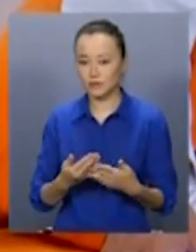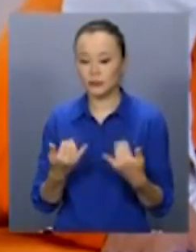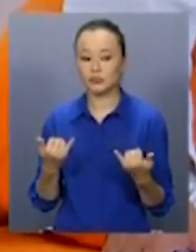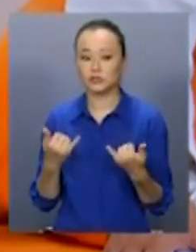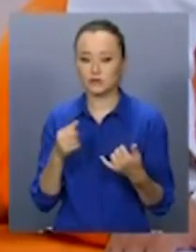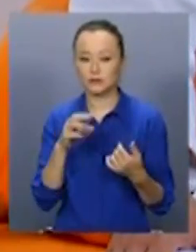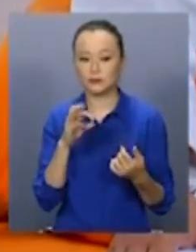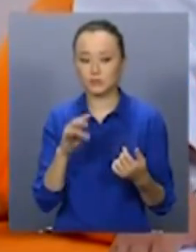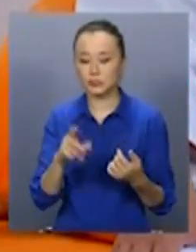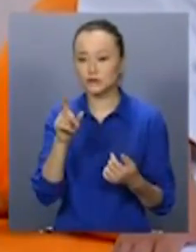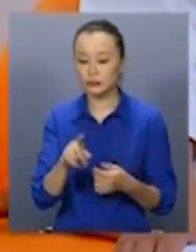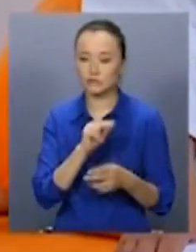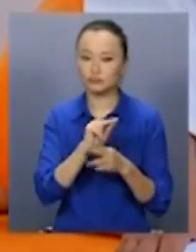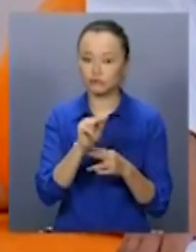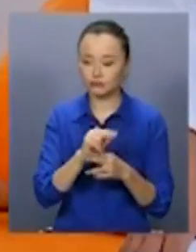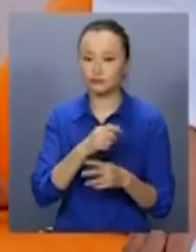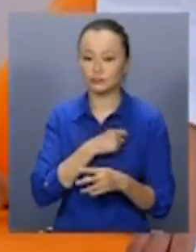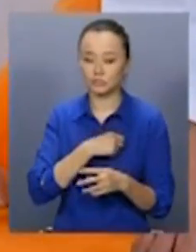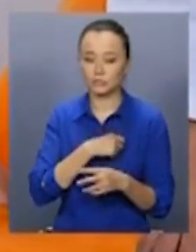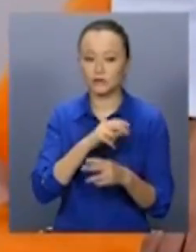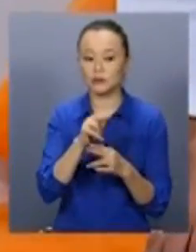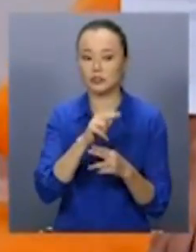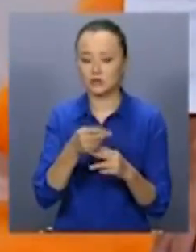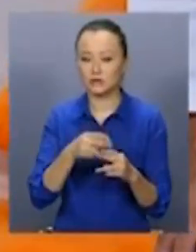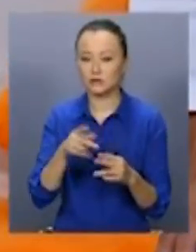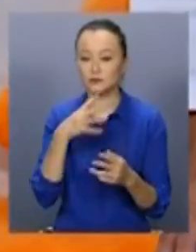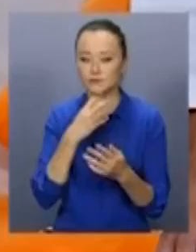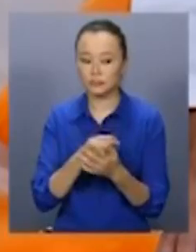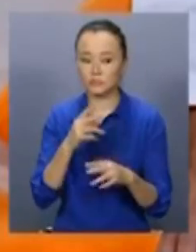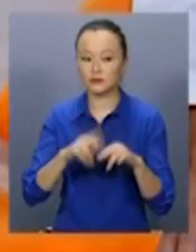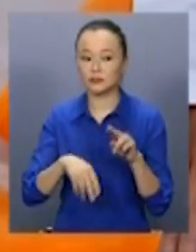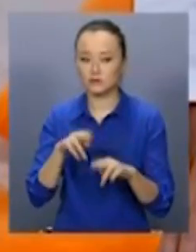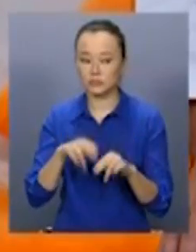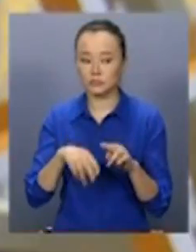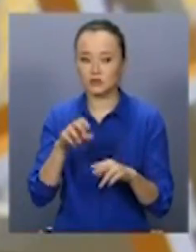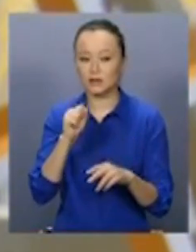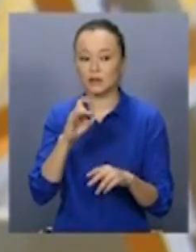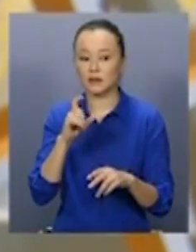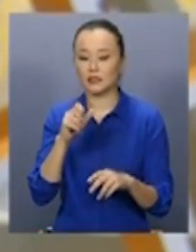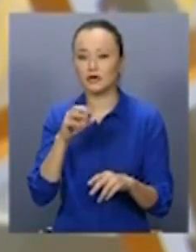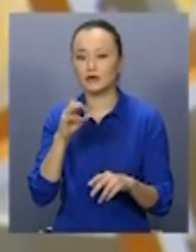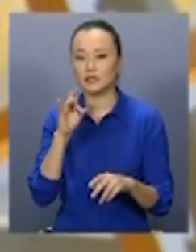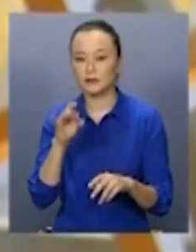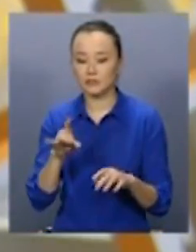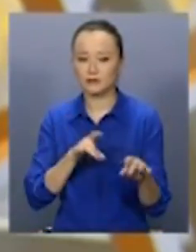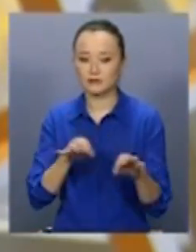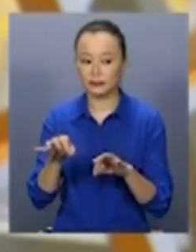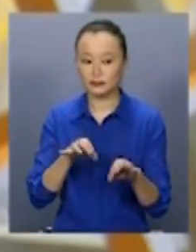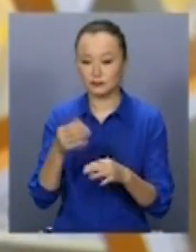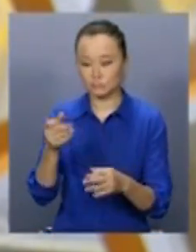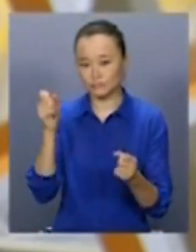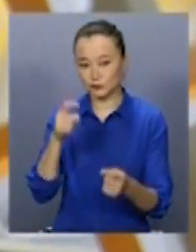Аман ағамыз жаттықтырушылар дайындайтын жаттықтырушы болғанымен, негізі бұл кісінің мамандығы құрылысшы, архитектор. Дұрыс қой, сәйкес келеді